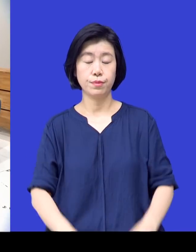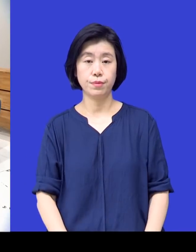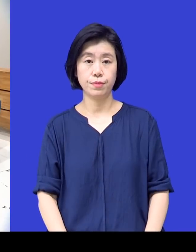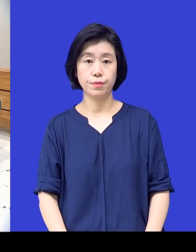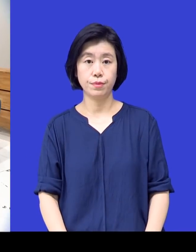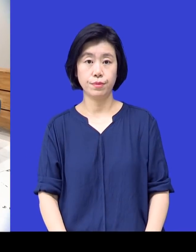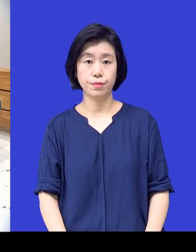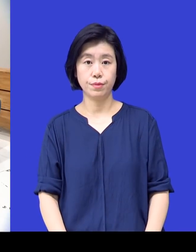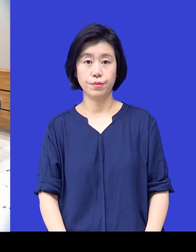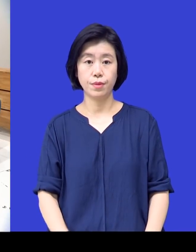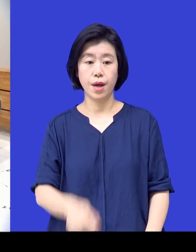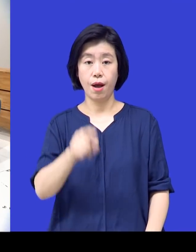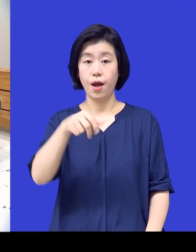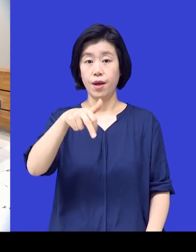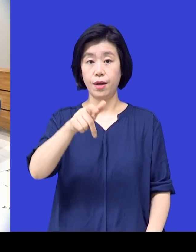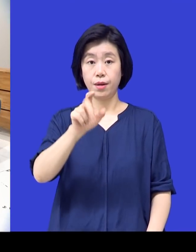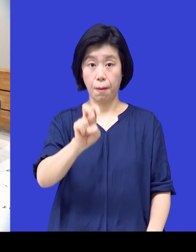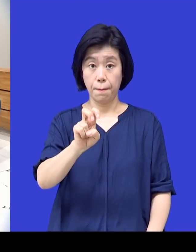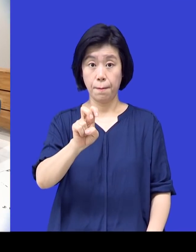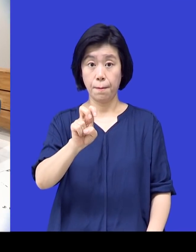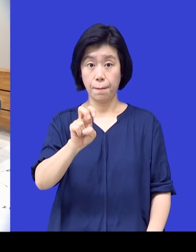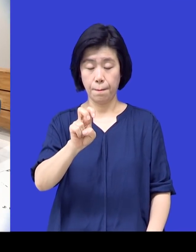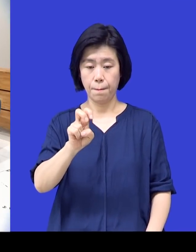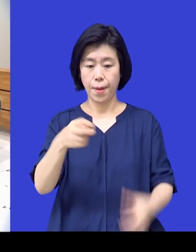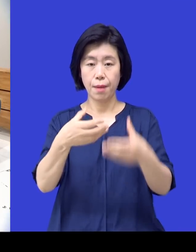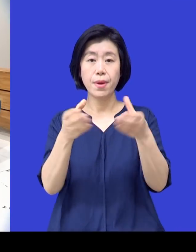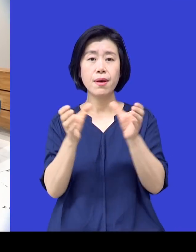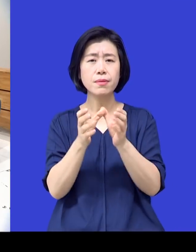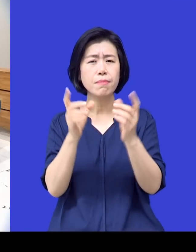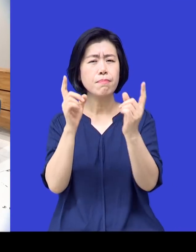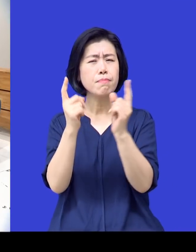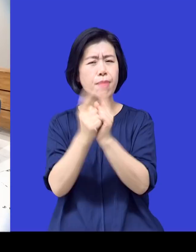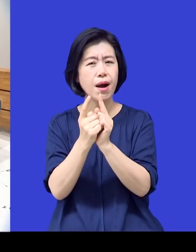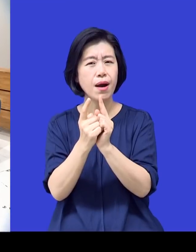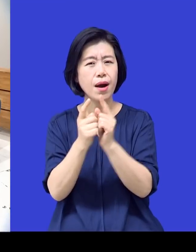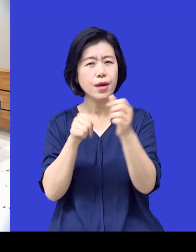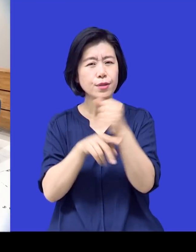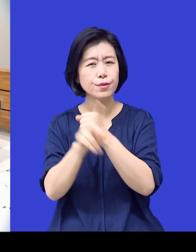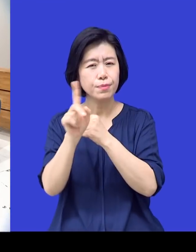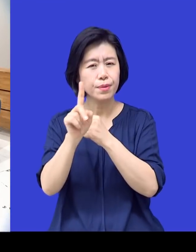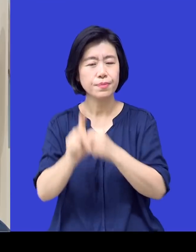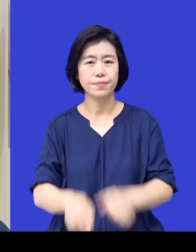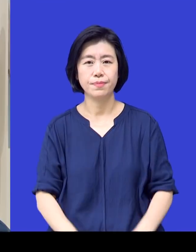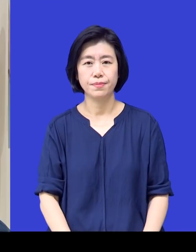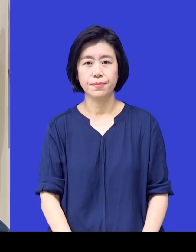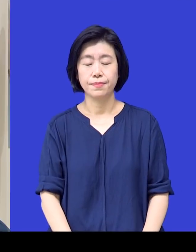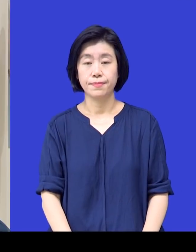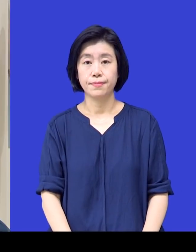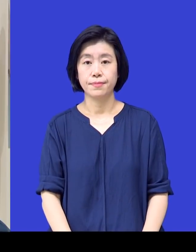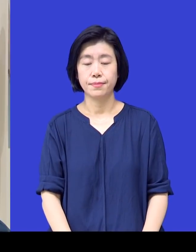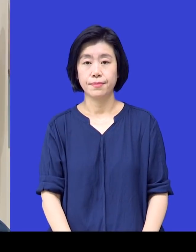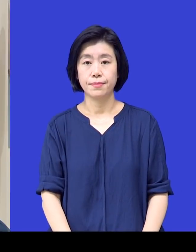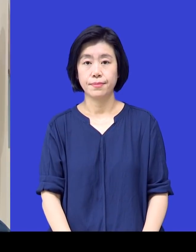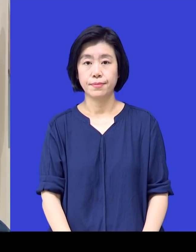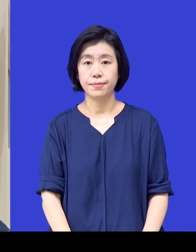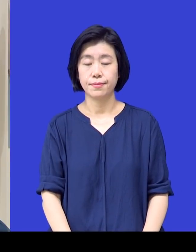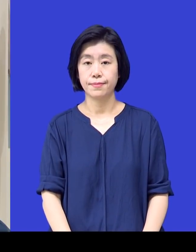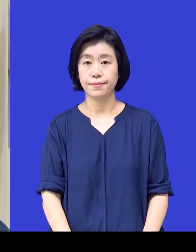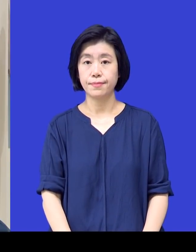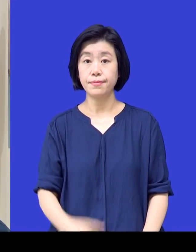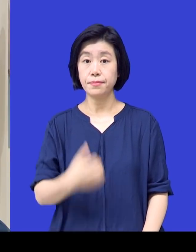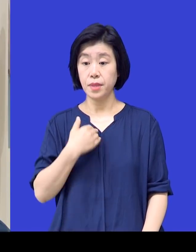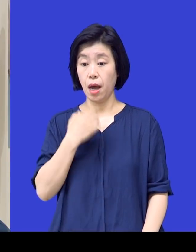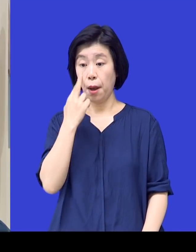어떻게 이제 컴패션을 만나게 되셨을까요? 컴패션은요. 예. 진짜 저도 생각도 못했어요. 네. 제가